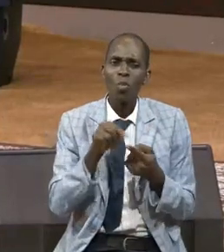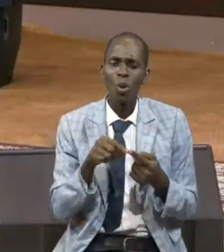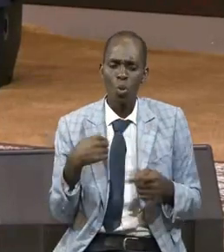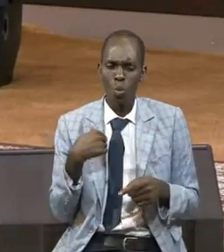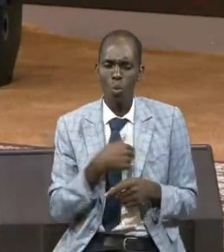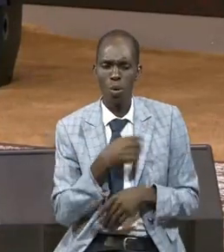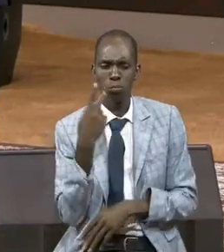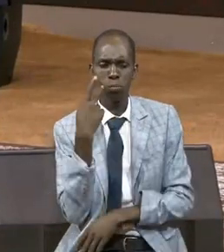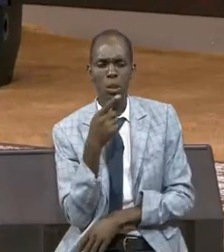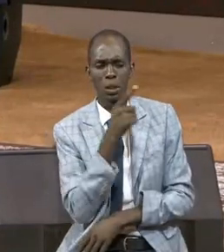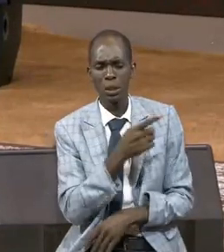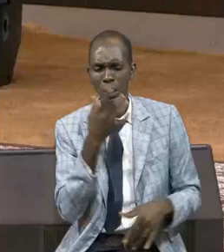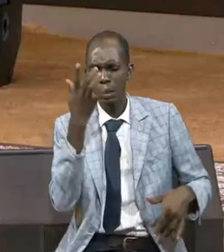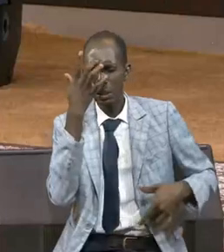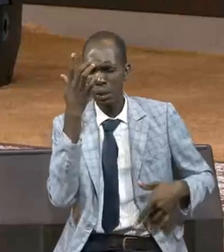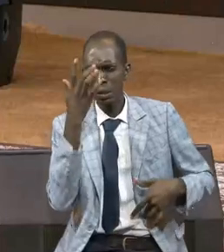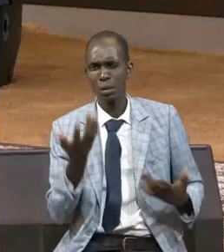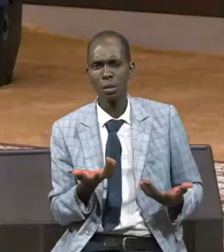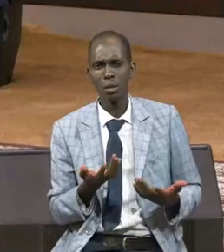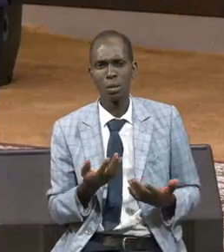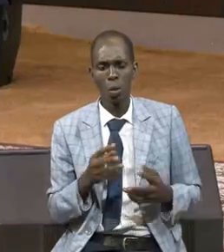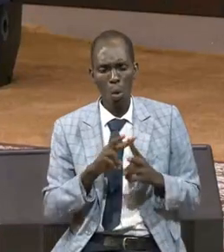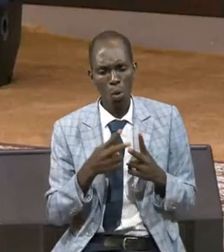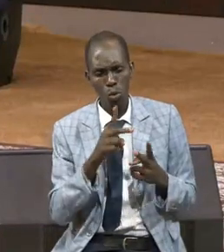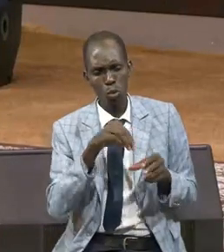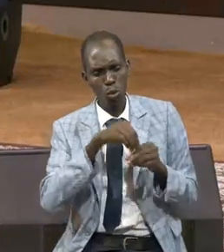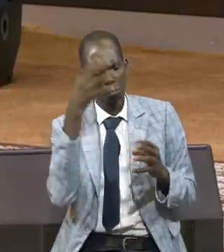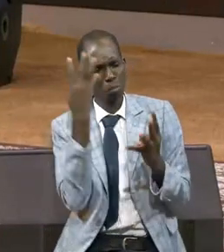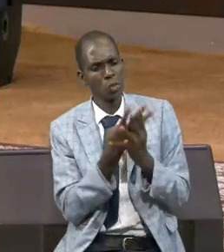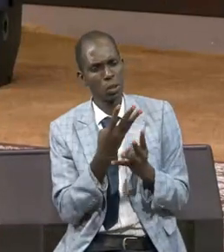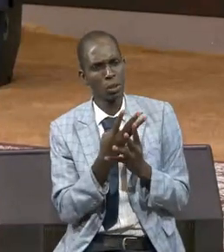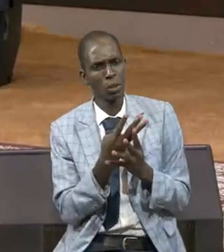Quand t'avons-nous vu malade ou en prison